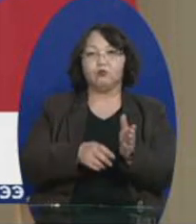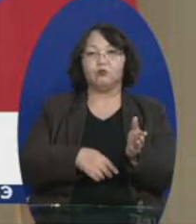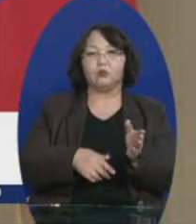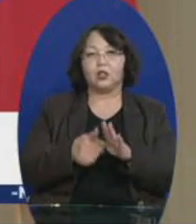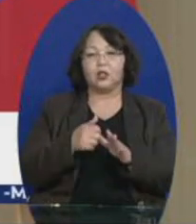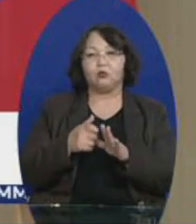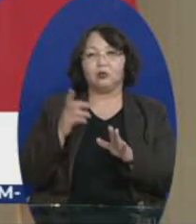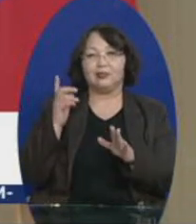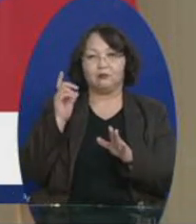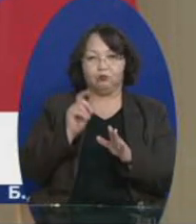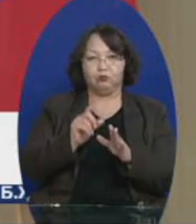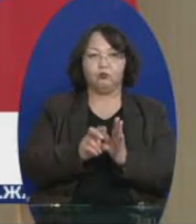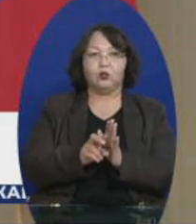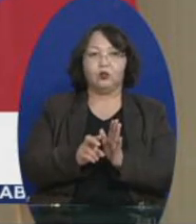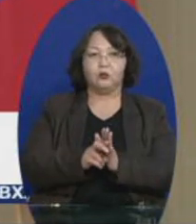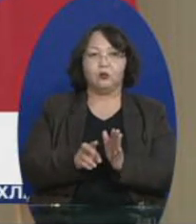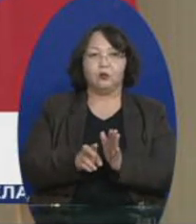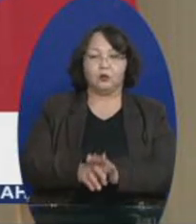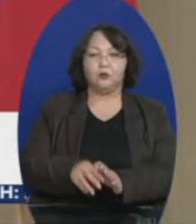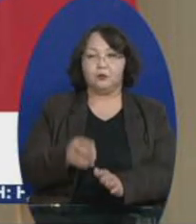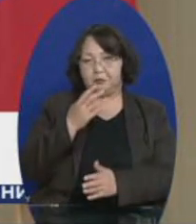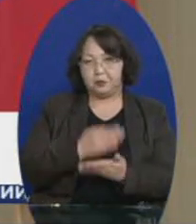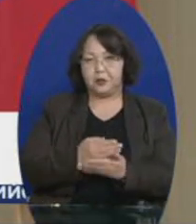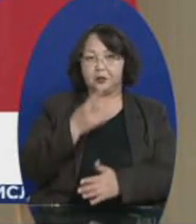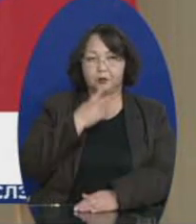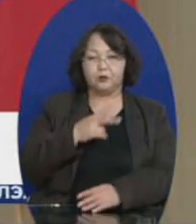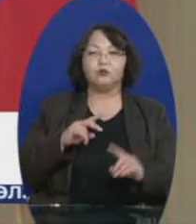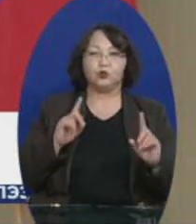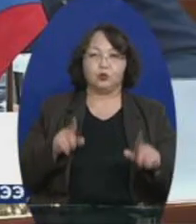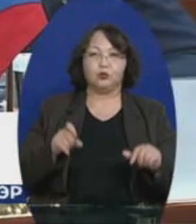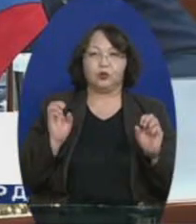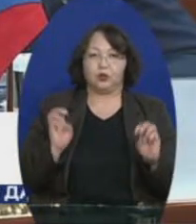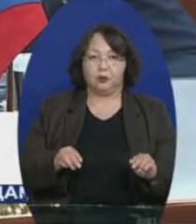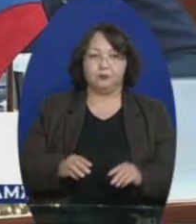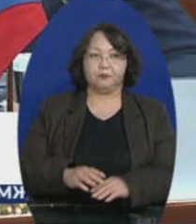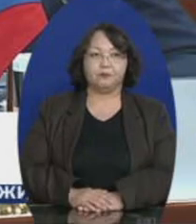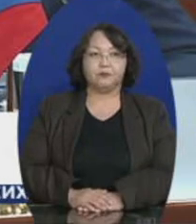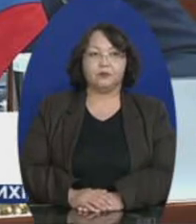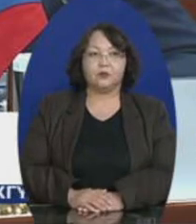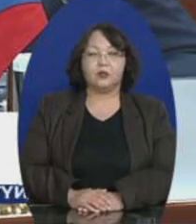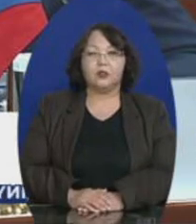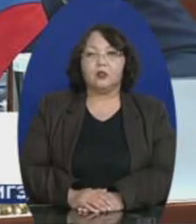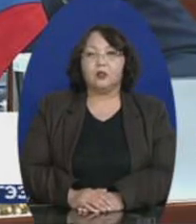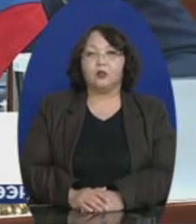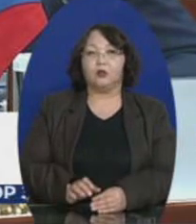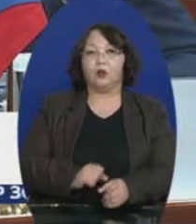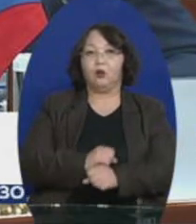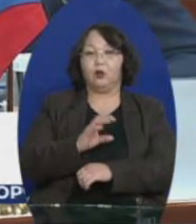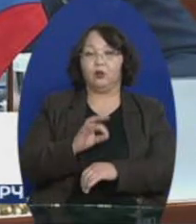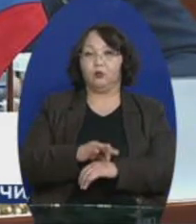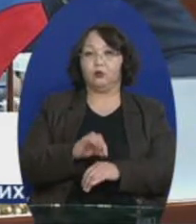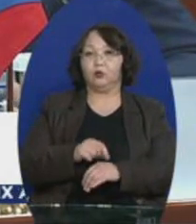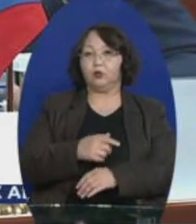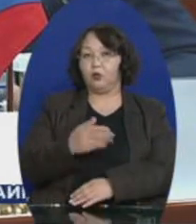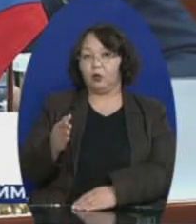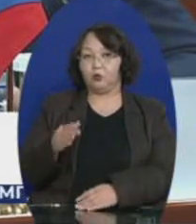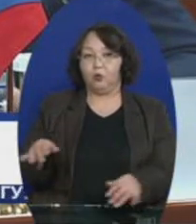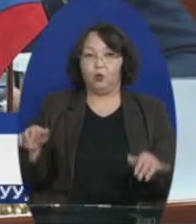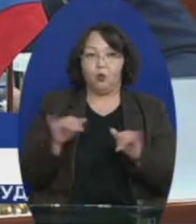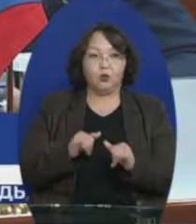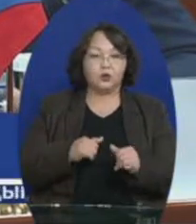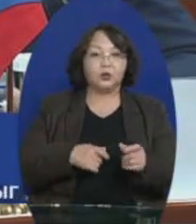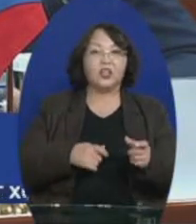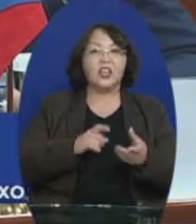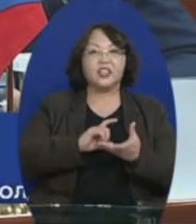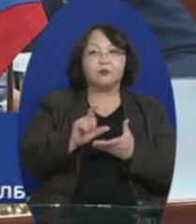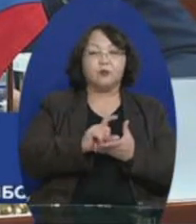одоо гаргах бас боломж болцоо байна гэж өнөөдөр хоёр талаас дүгнэлээ. Таглаас хойш хугацаанд манай хоёр орны худалдааны